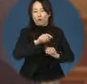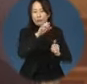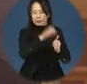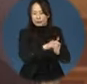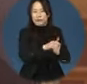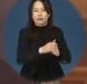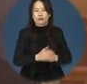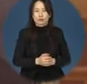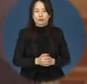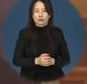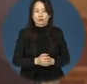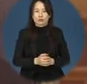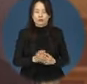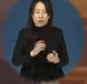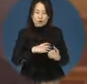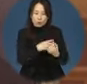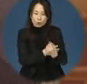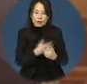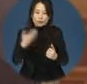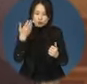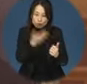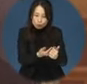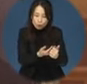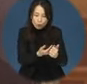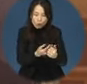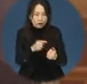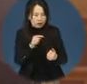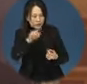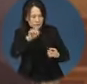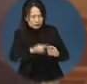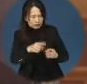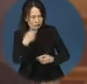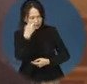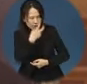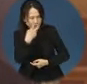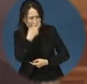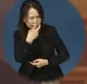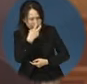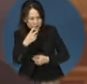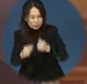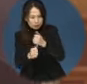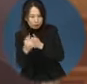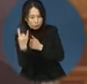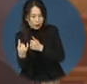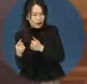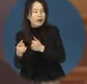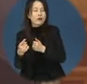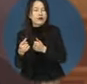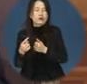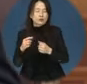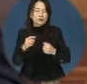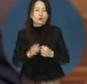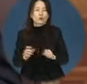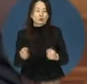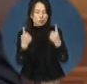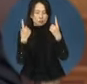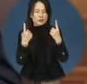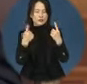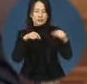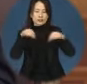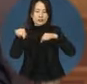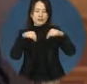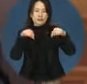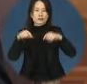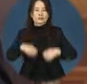오는 권한을 좀 이 들어 에 그동안 많은 원 분들이 이야기했던 지방 우 분들이 이야기했던 게 국회의원으로